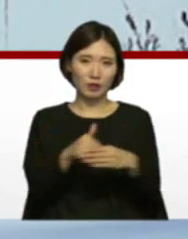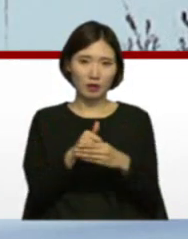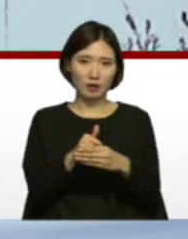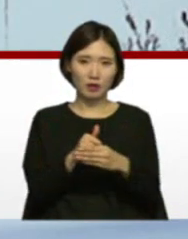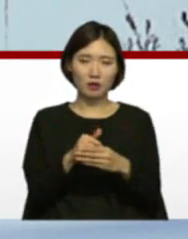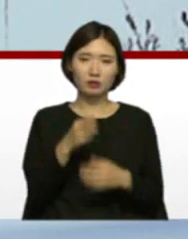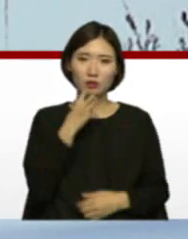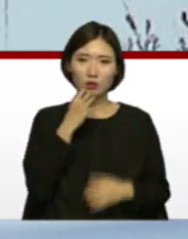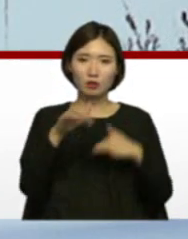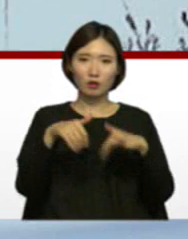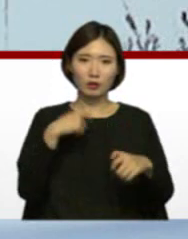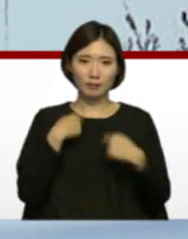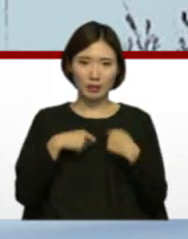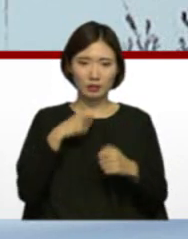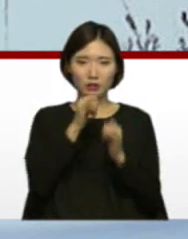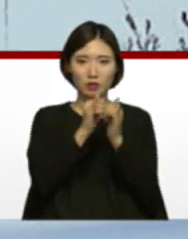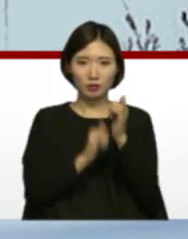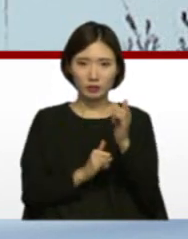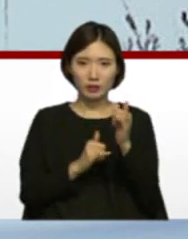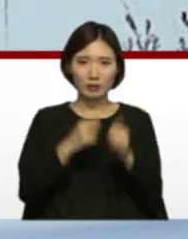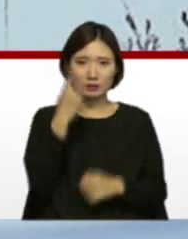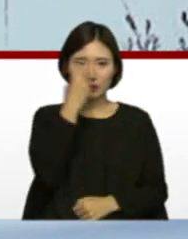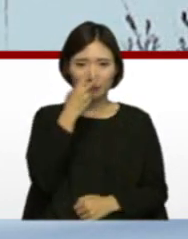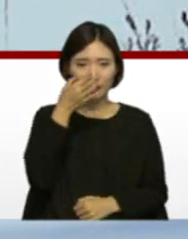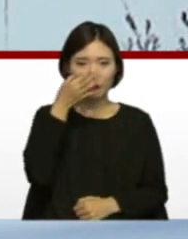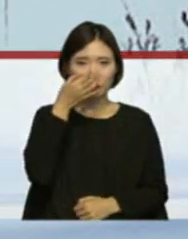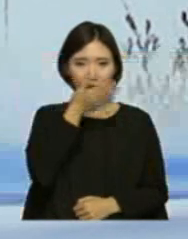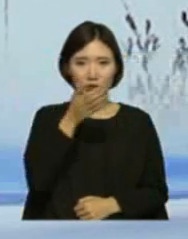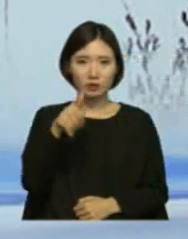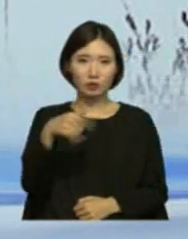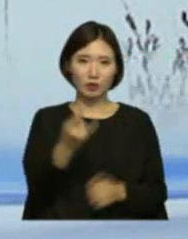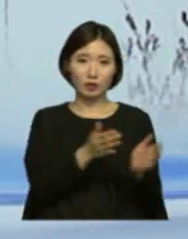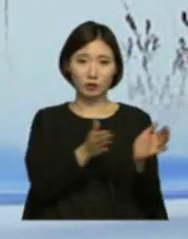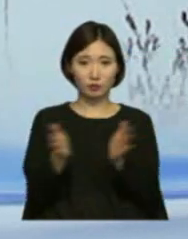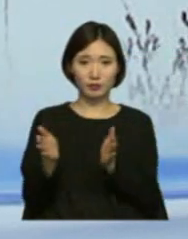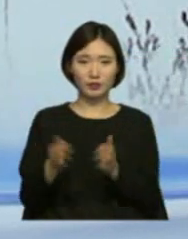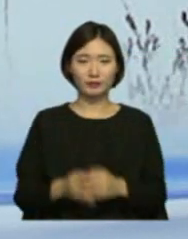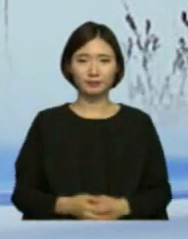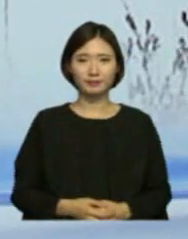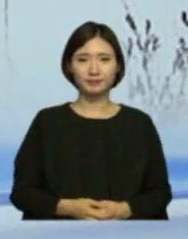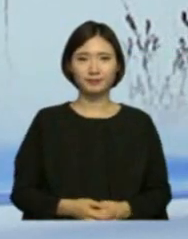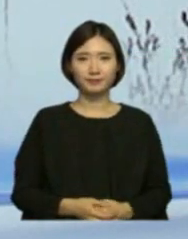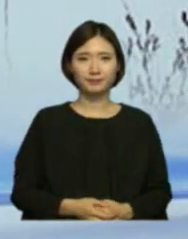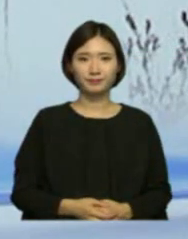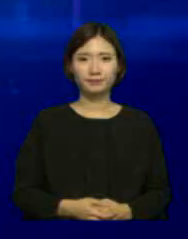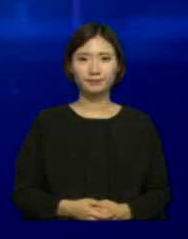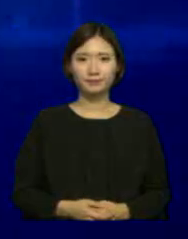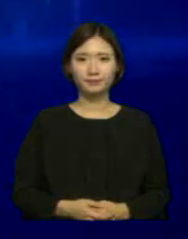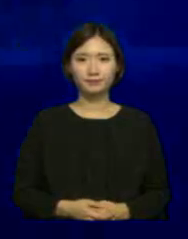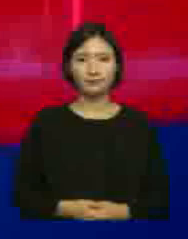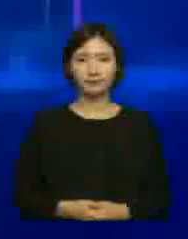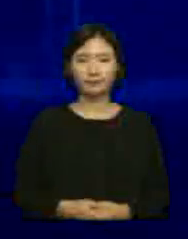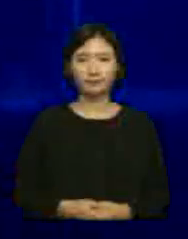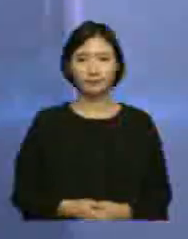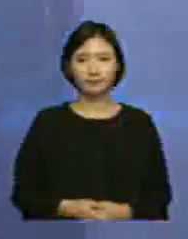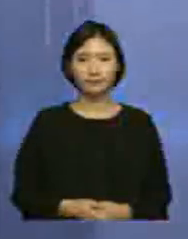역사를 살펴볼 수 있는 이색 전시회를 마련했습니다. 현장에 이혜진 기자가 다녀왔습니다.